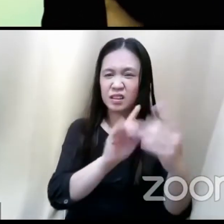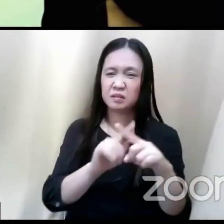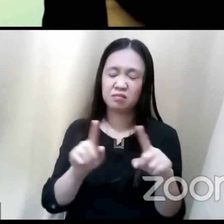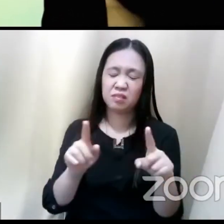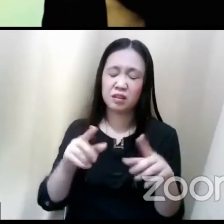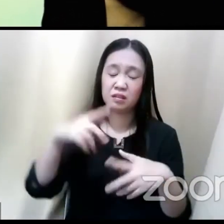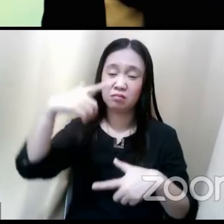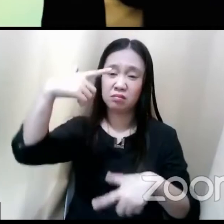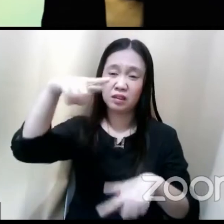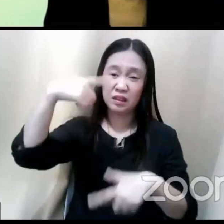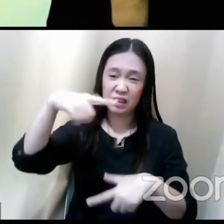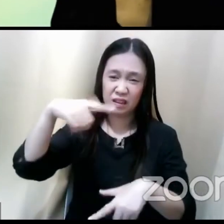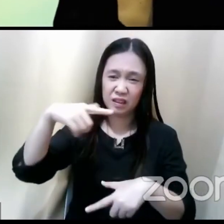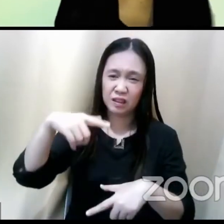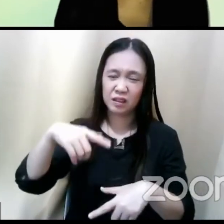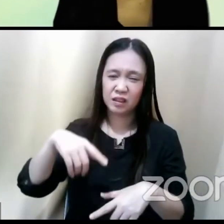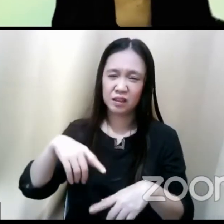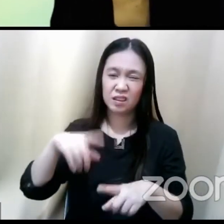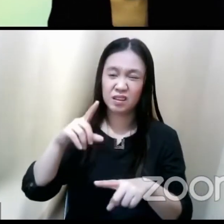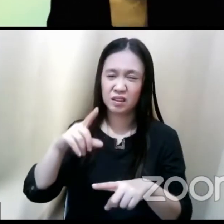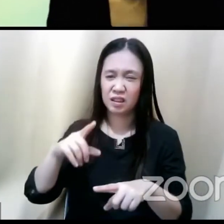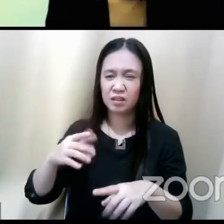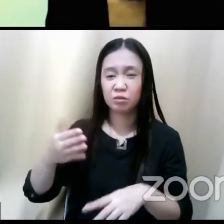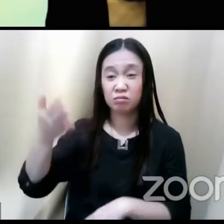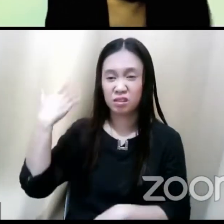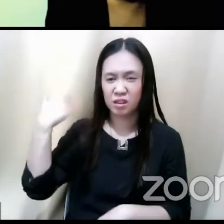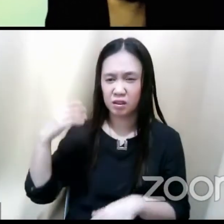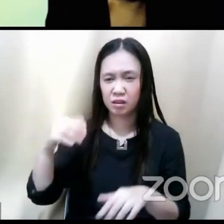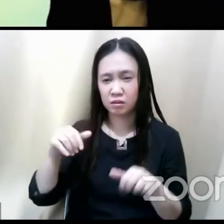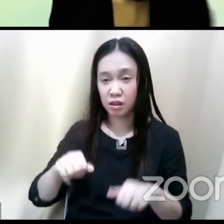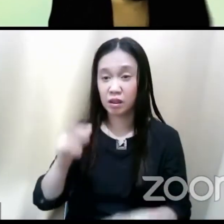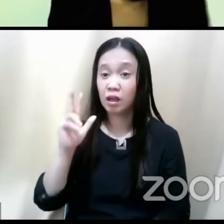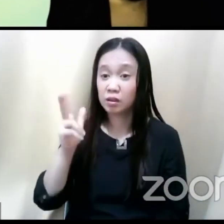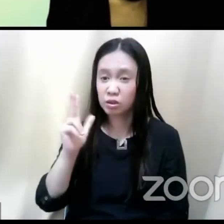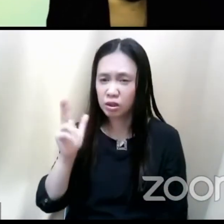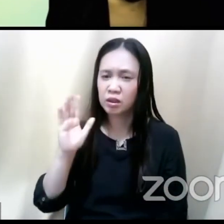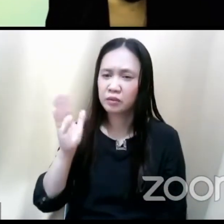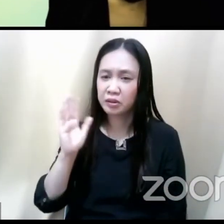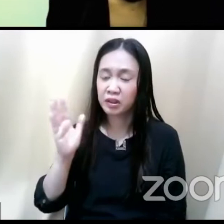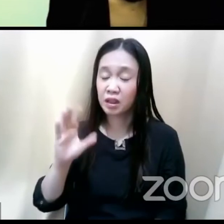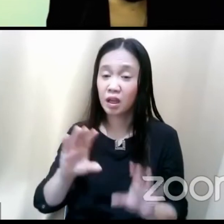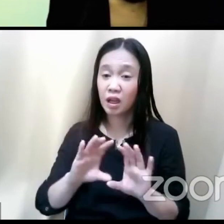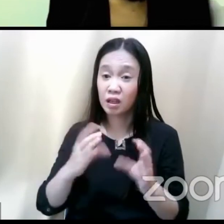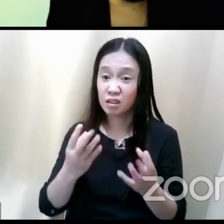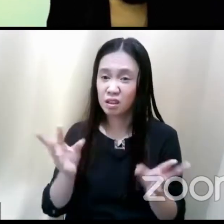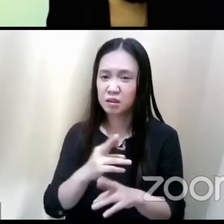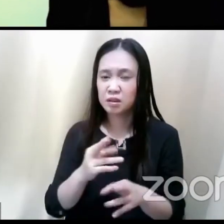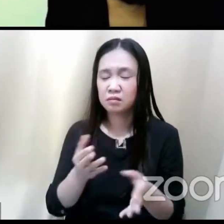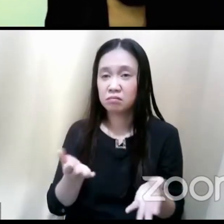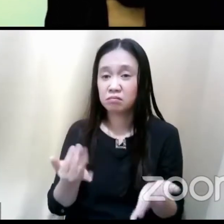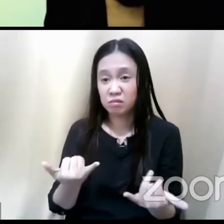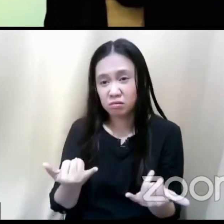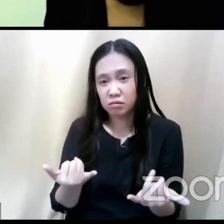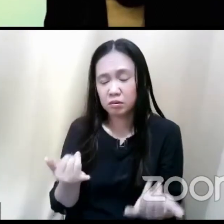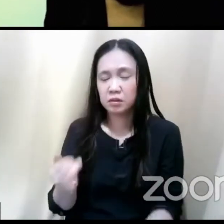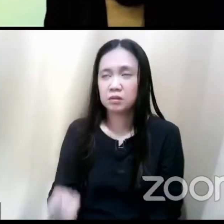siguro. Hindi kagaya ng mga dati na kaya natin magkuha ng 30, 50 sa isang classroom. Siguro ngayon baka 10 lang, no? So